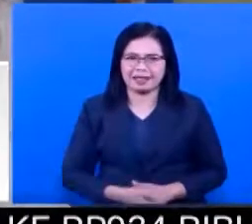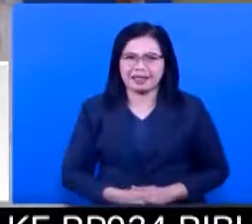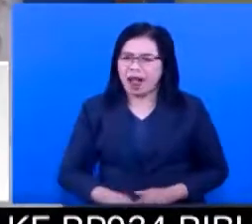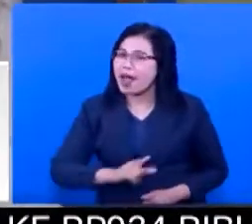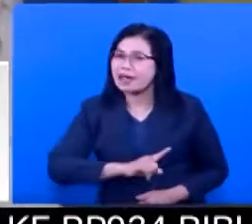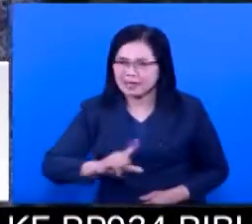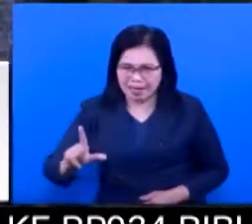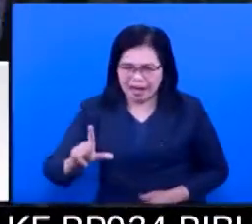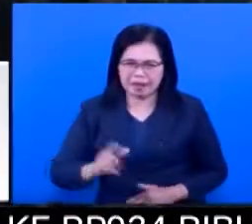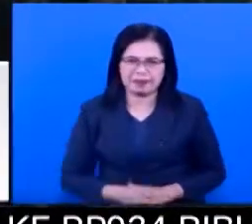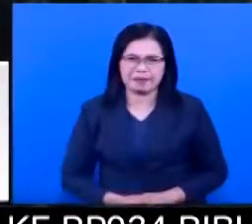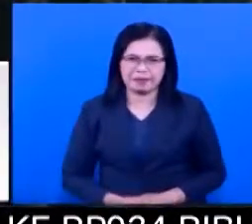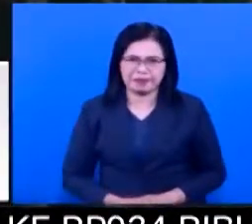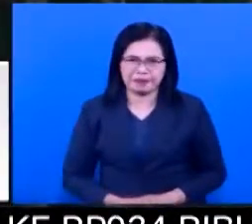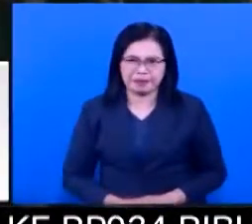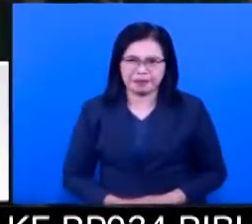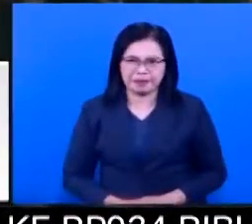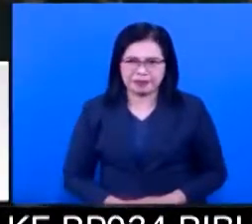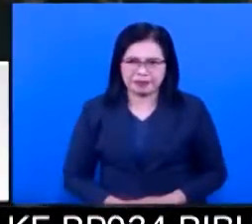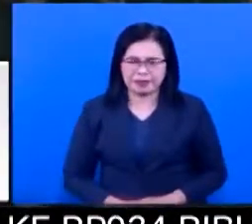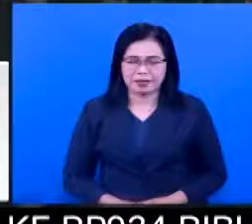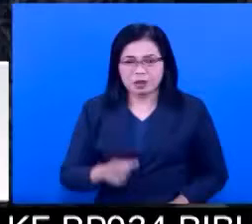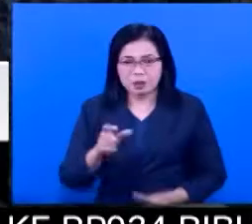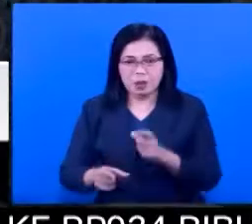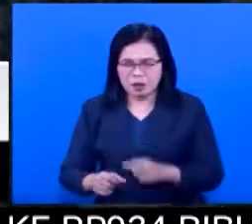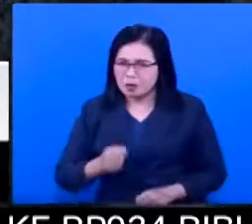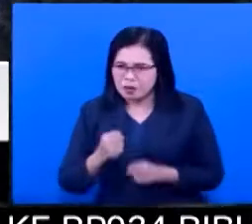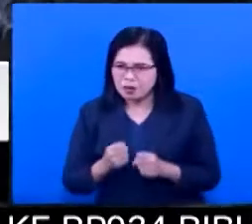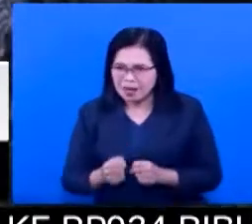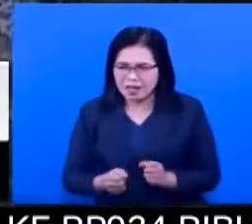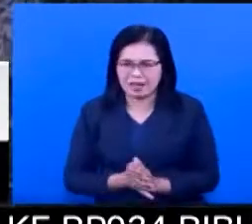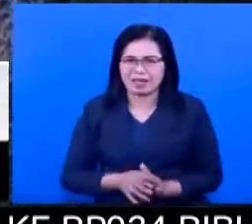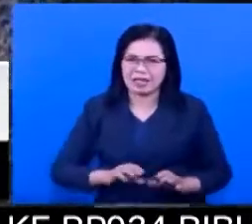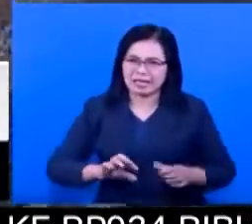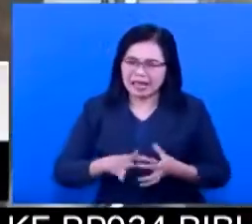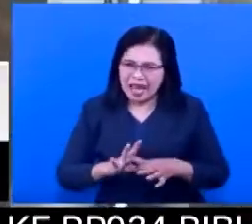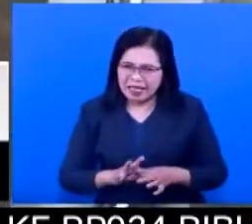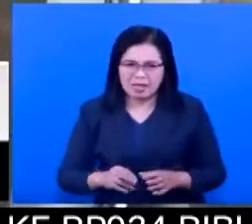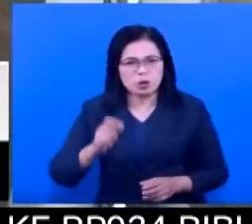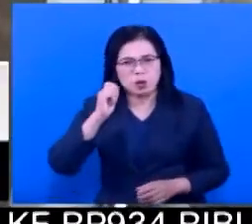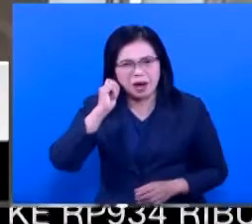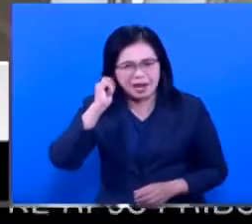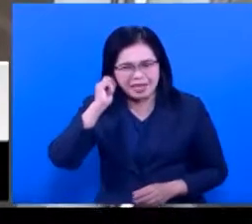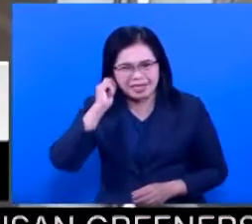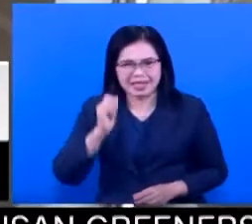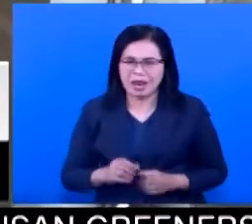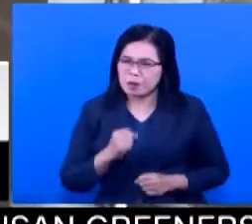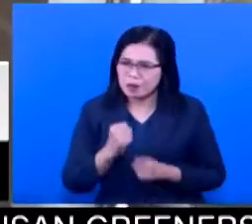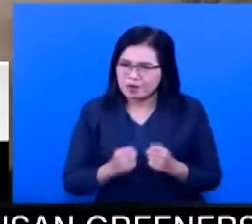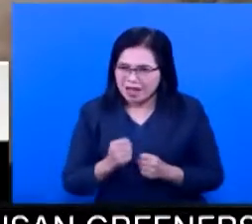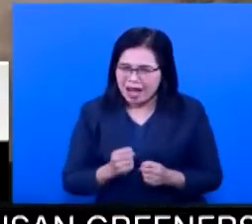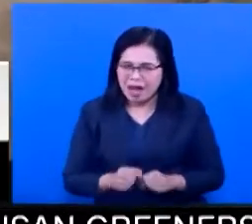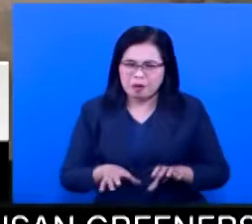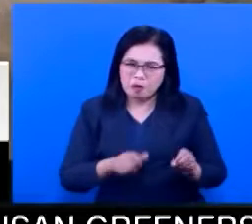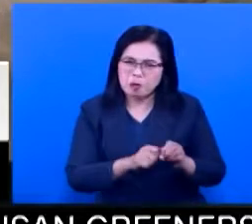sebelum pandemi. Para pelaku usaha yang tergabung dalam Ikatan Wanita Pengusaha Indonesia ini berharap gelar bazar dan pameran serupa